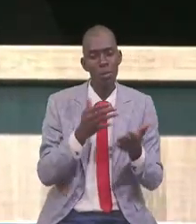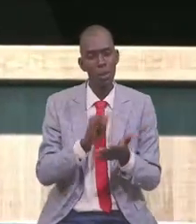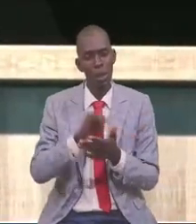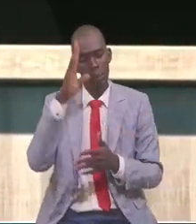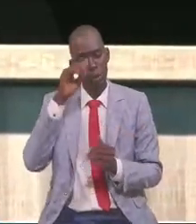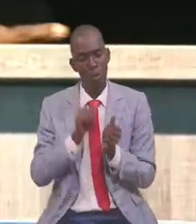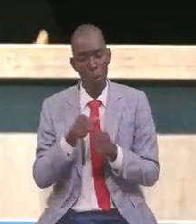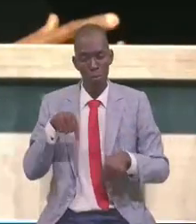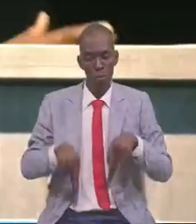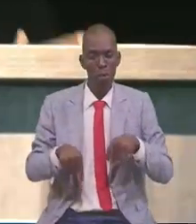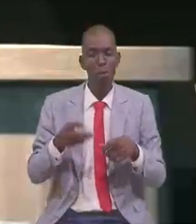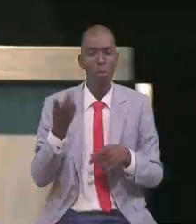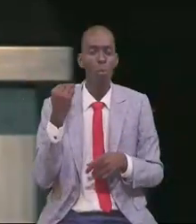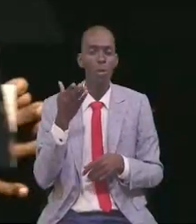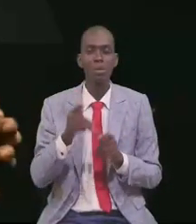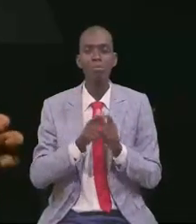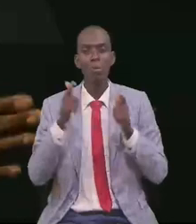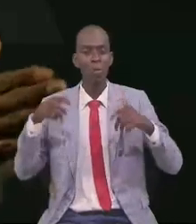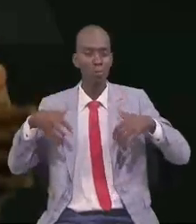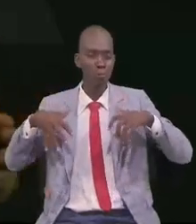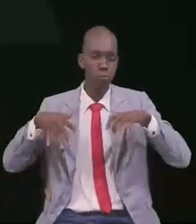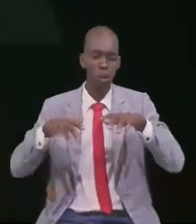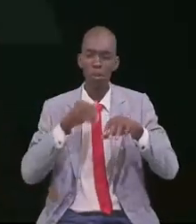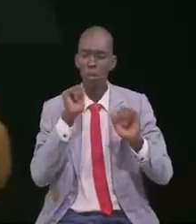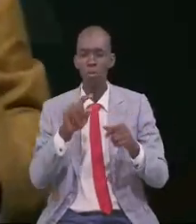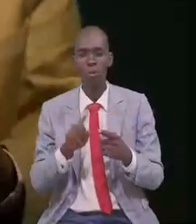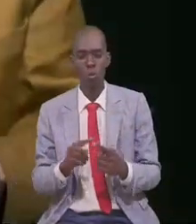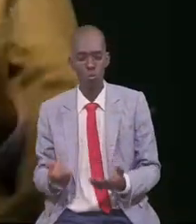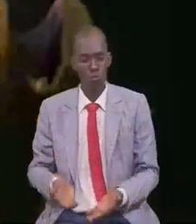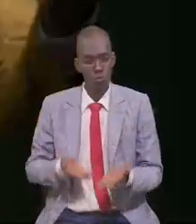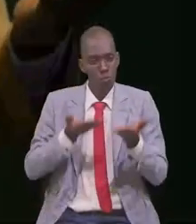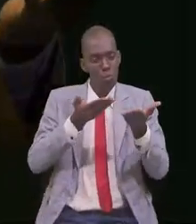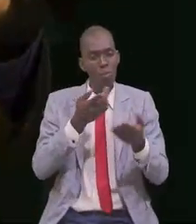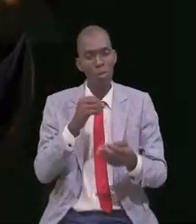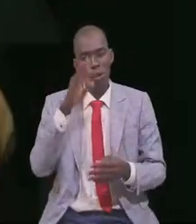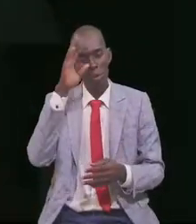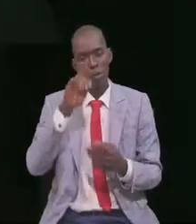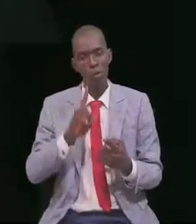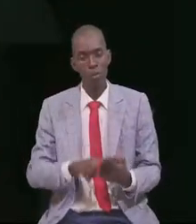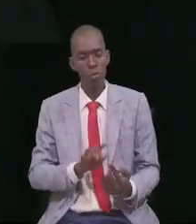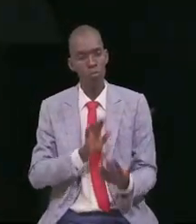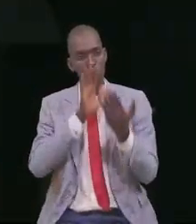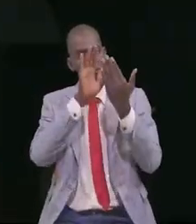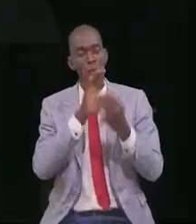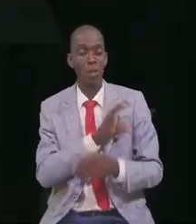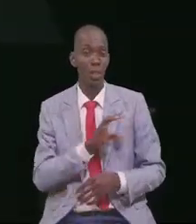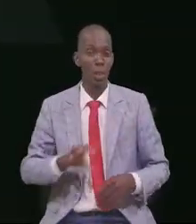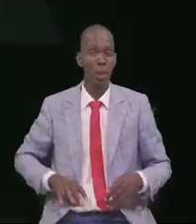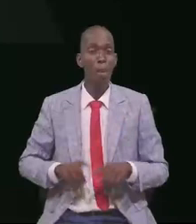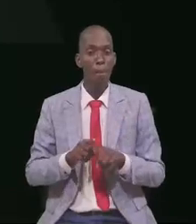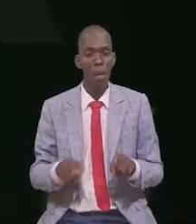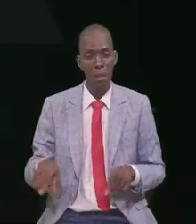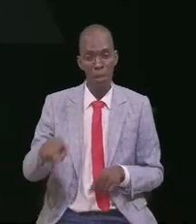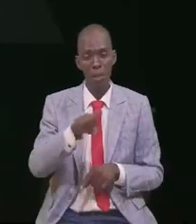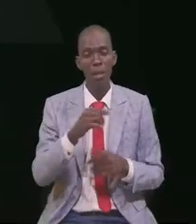pu amener l'homme directement à la présence de Christ. Mais ils avaient la foi en Dieu et